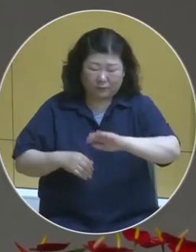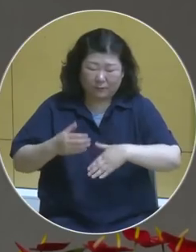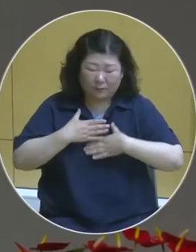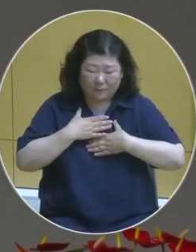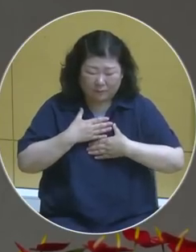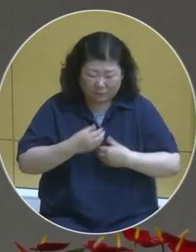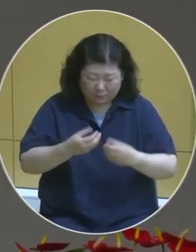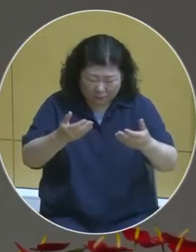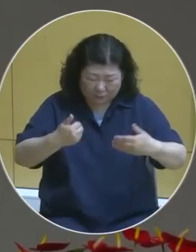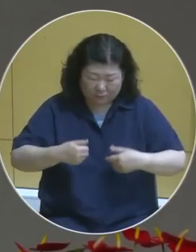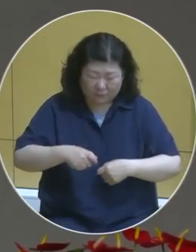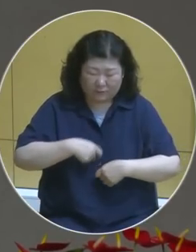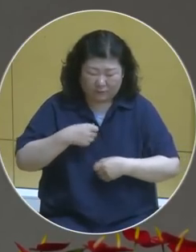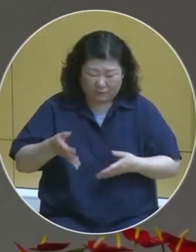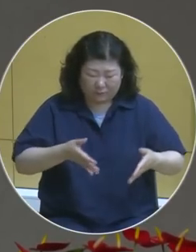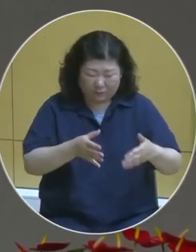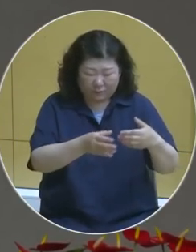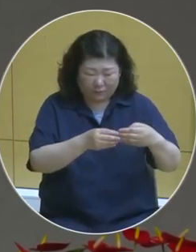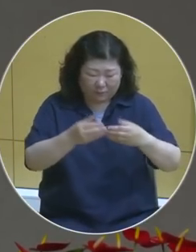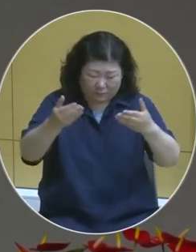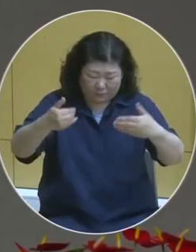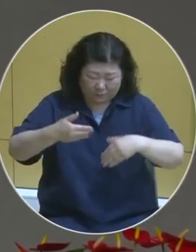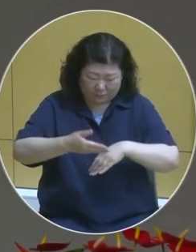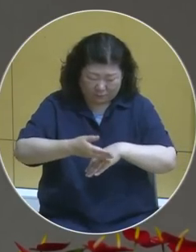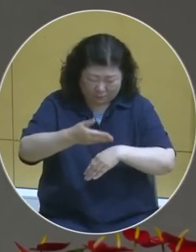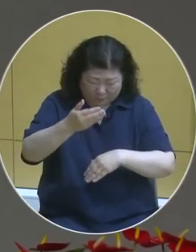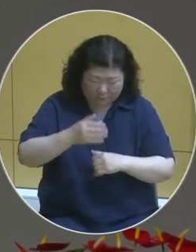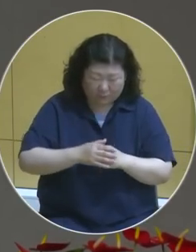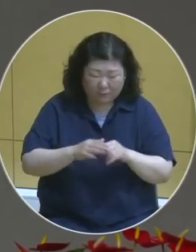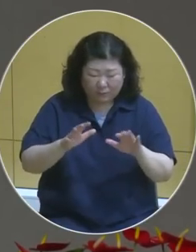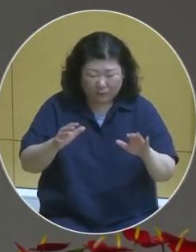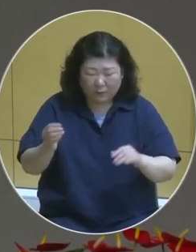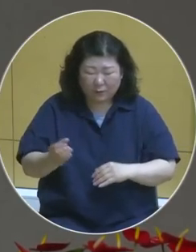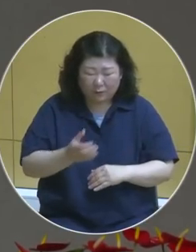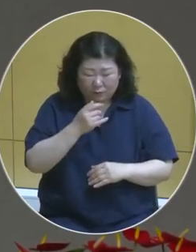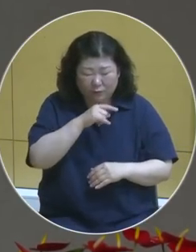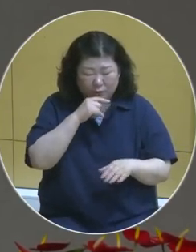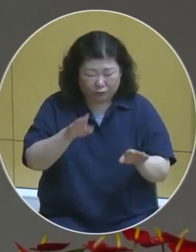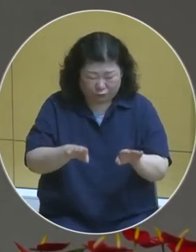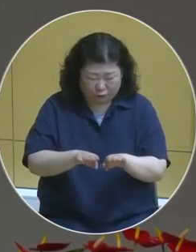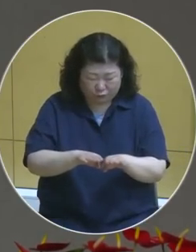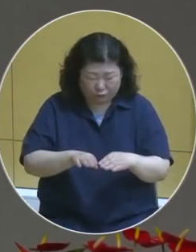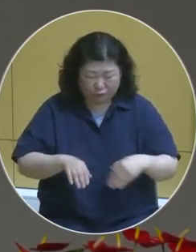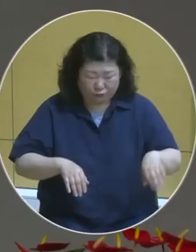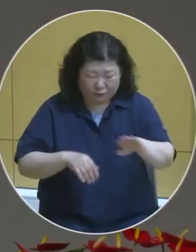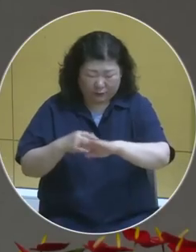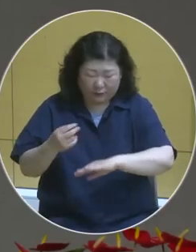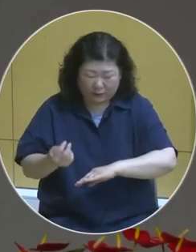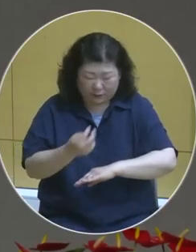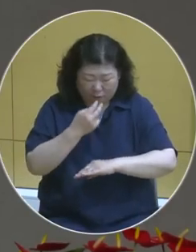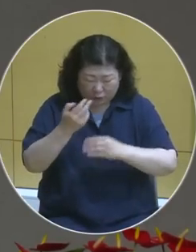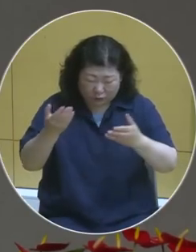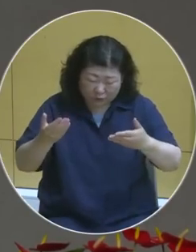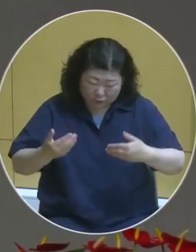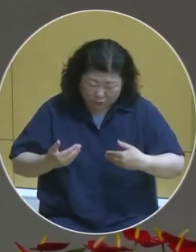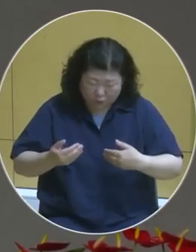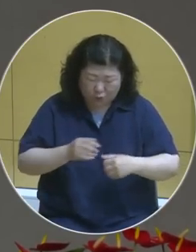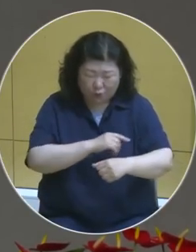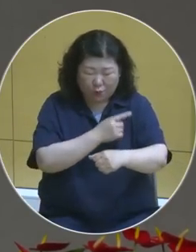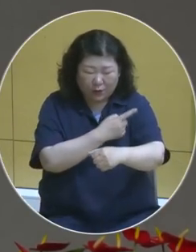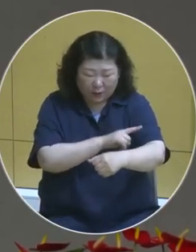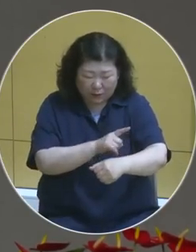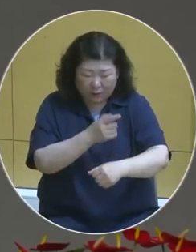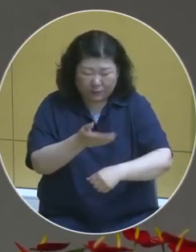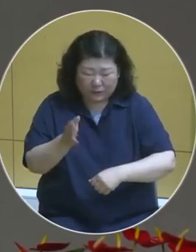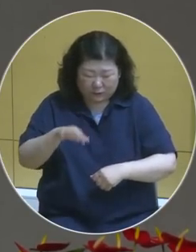주시고 의의 길로 인도해 주셔서 감사합니다. 오늘 그룩한 주일날 저희에게 생명을 주셔서 자격 없는